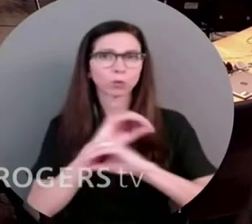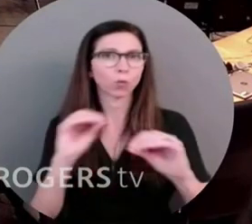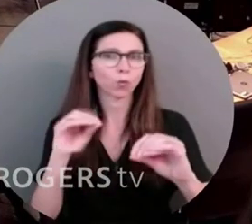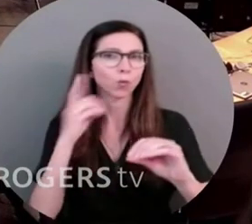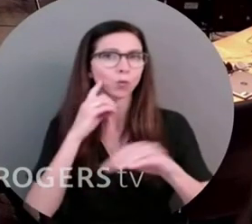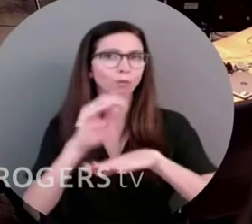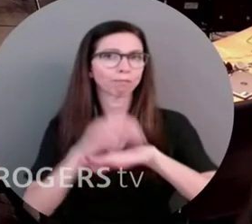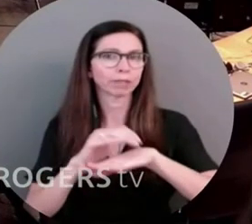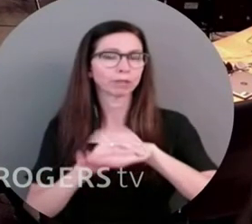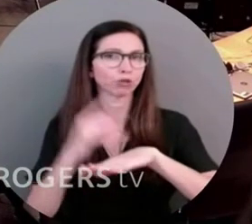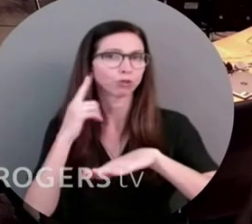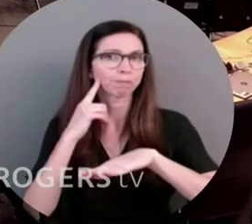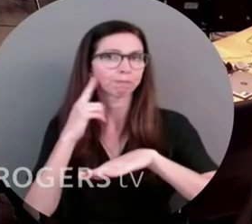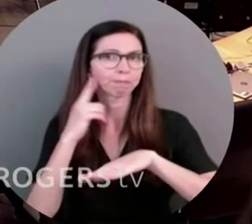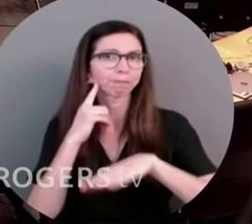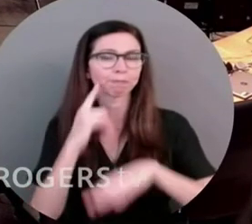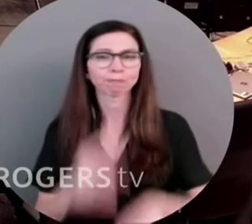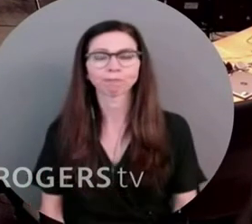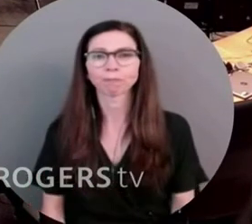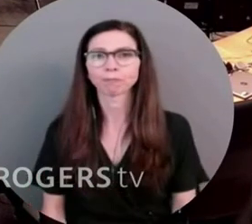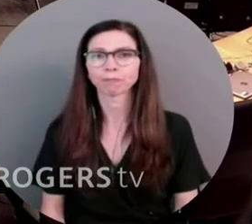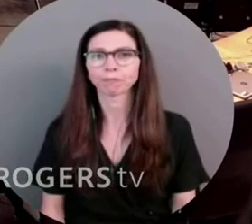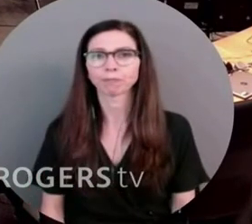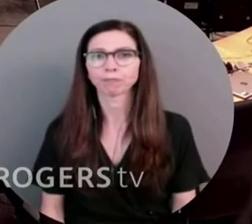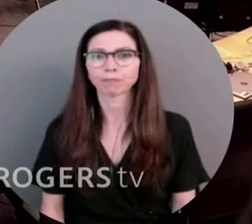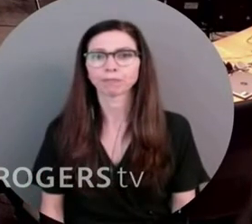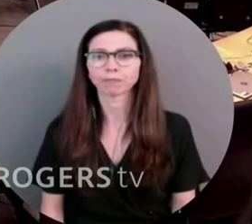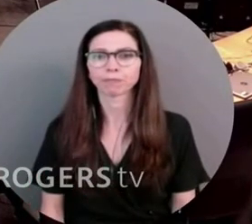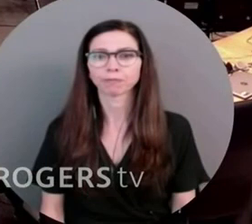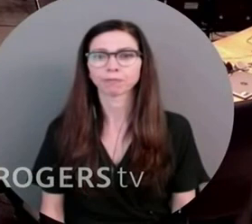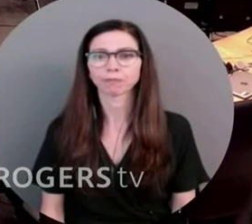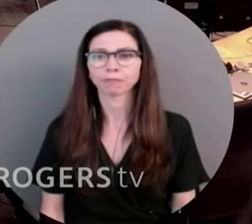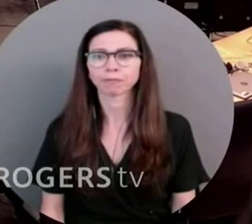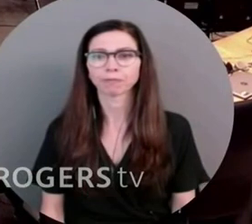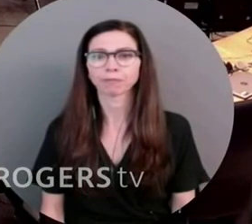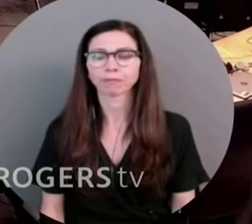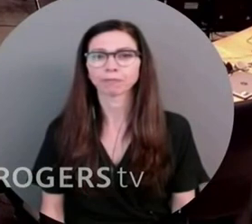plus inquiets que les autres quartiers de la ville d'Ottawa?